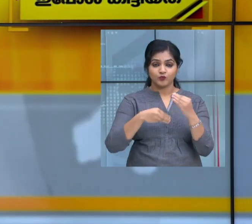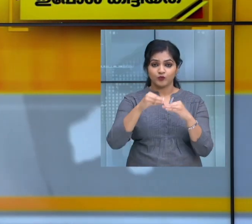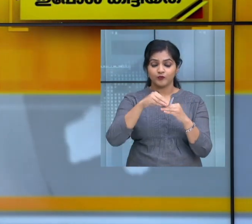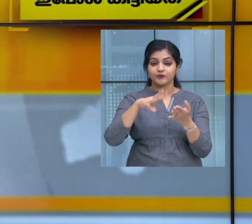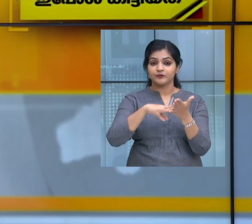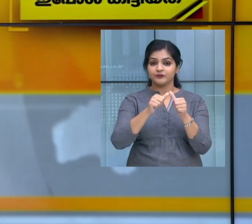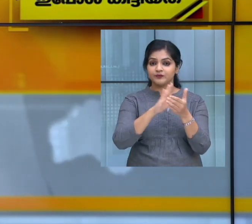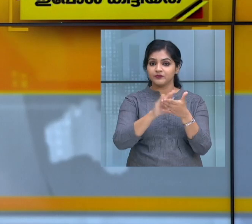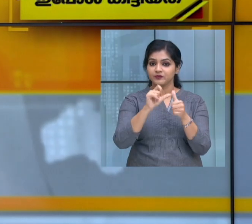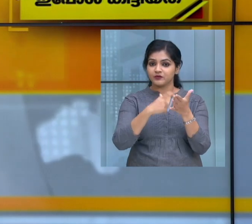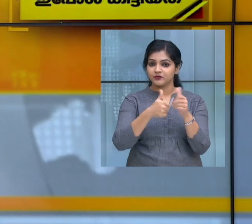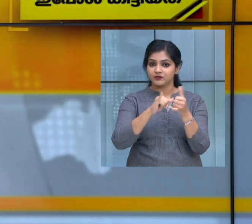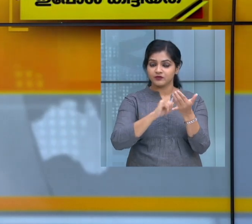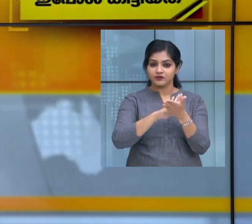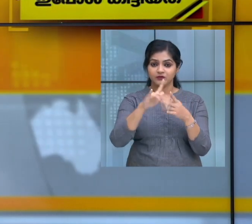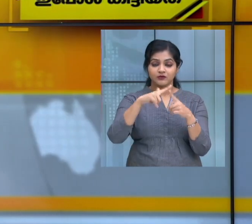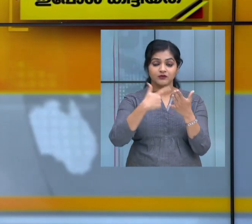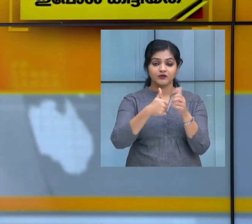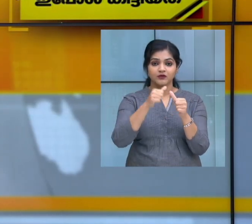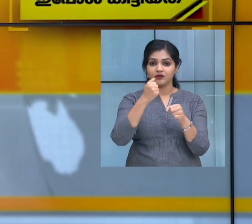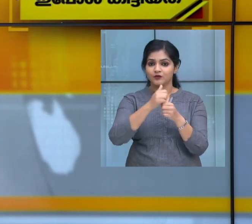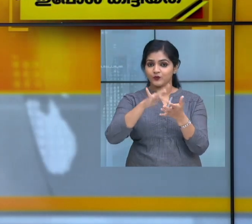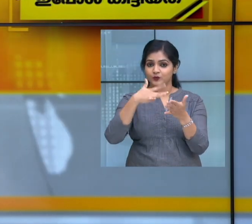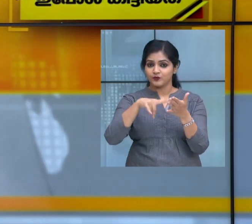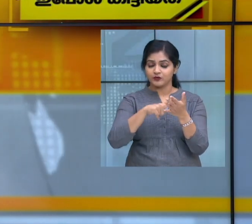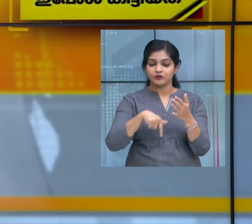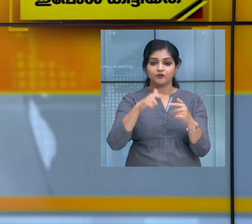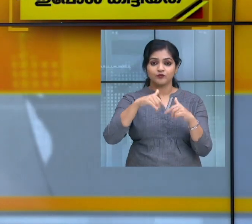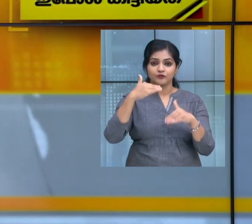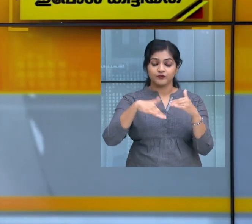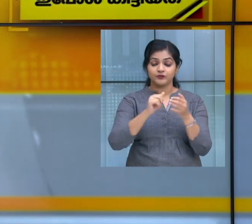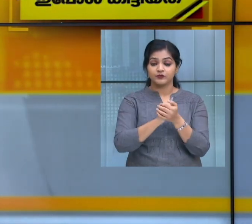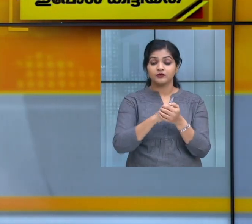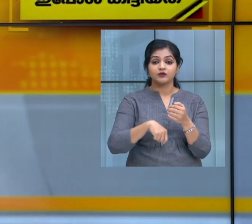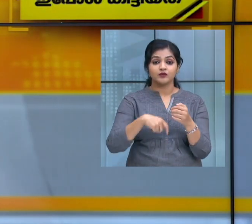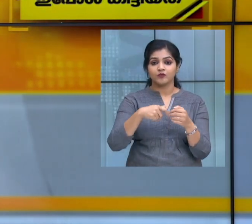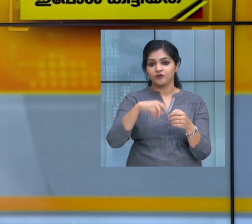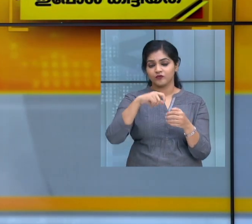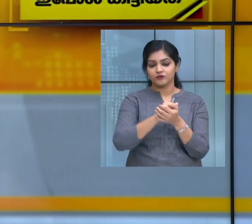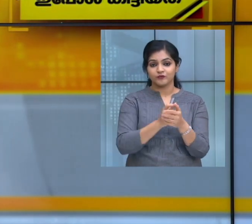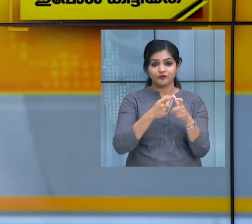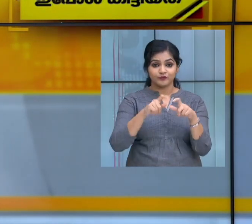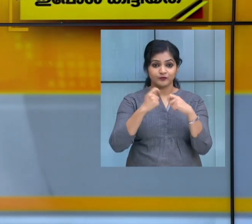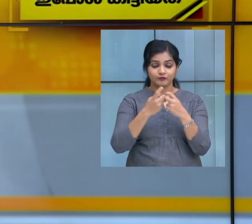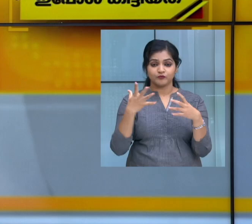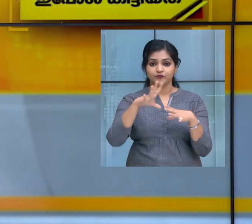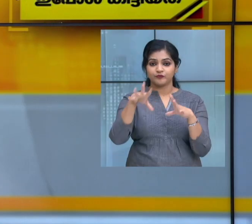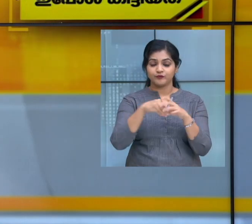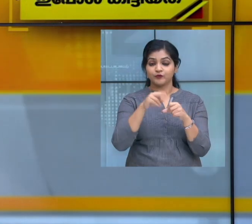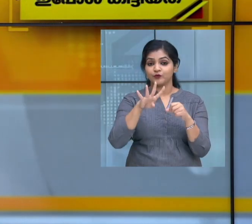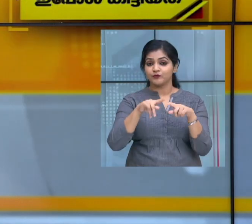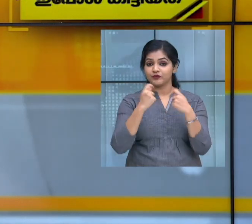ഗഡ്ചിരോളിയിൽ തിരഞ്ഞെടുപ്പ് നടക്കുക. കമാൻഡോ സംഘത്തിന്റെ സുരക്ഷയിൽ മാവോയിസ്റ്റ് ബാധിത വനത്തിനുള്ളിലേക്ക് പോളിംഗ് ഉദ്യോഗസ്ഥർ പുറപ്പെട്ടു. 24